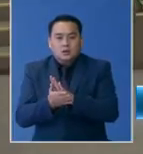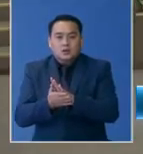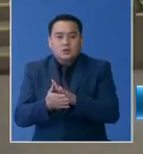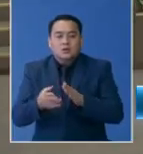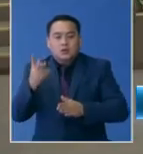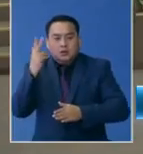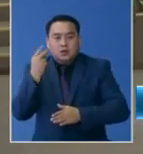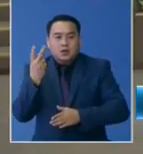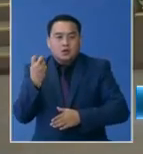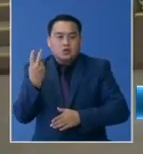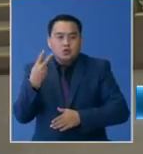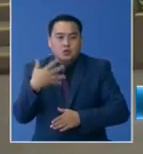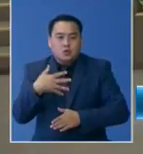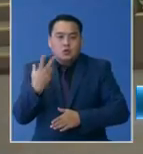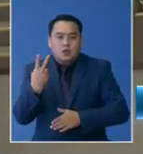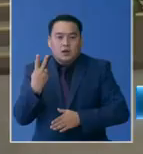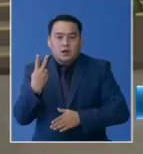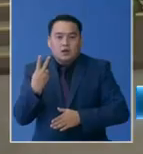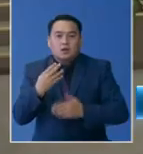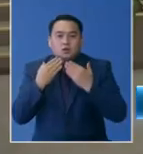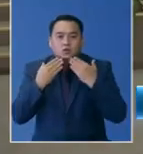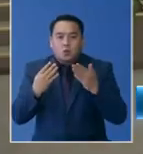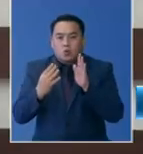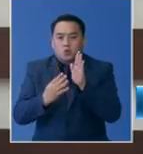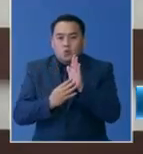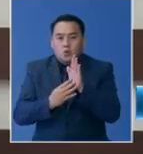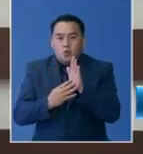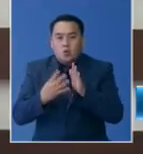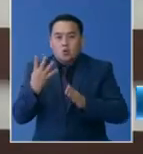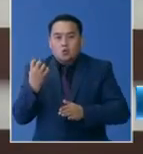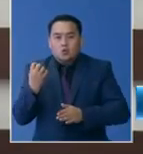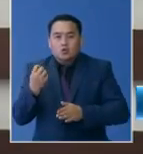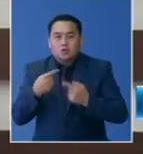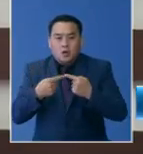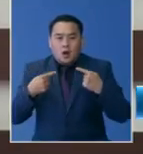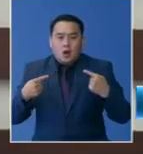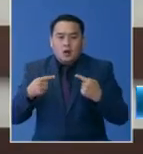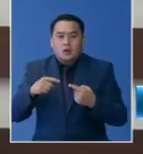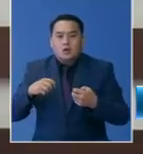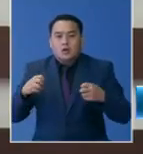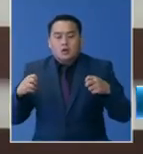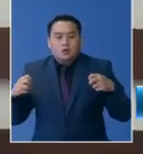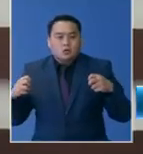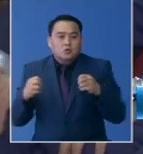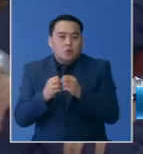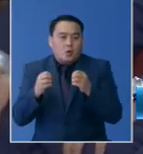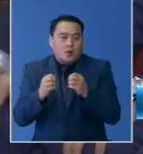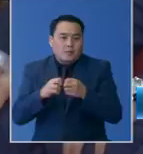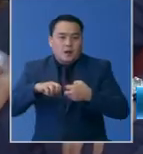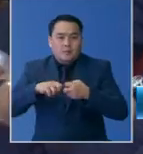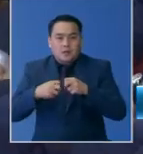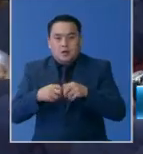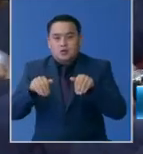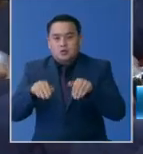саны 252. Соңғы 9 ай ішінде ғана ел ішіндегі 420 түрлі келіспеушіліктерді сотқа жібермей, оңтайлы